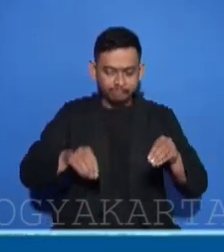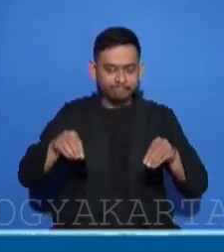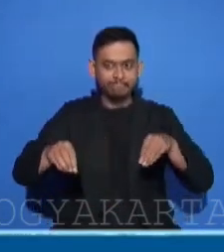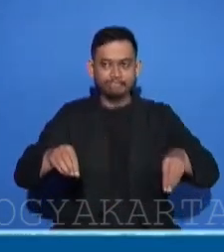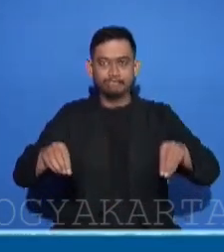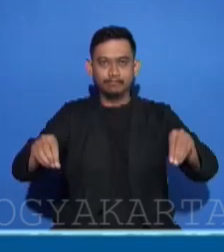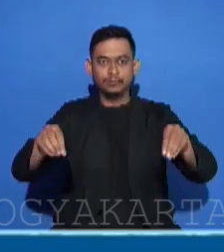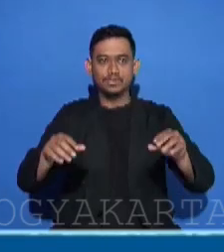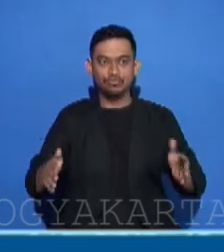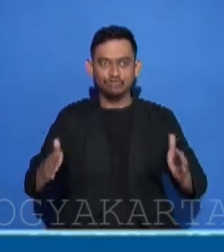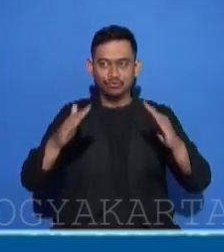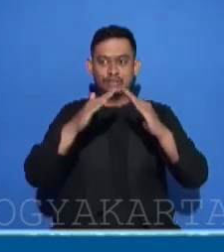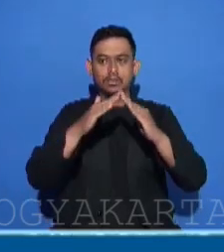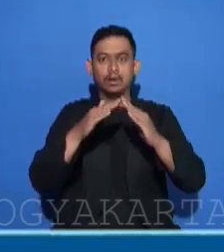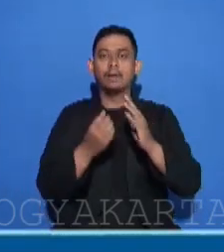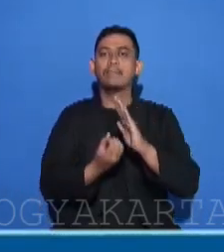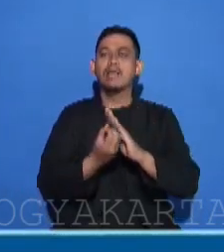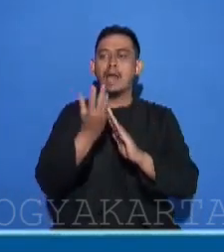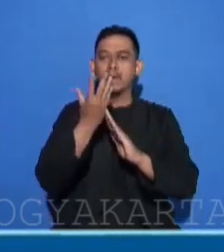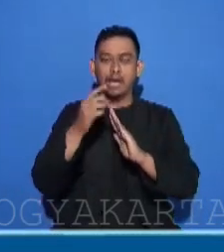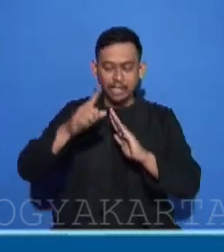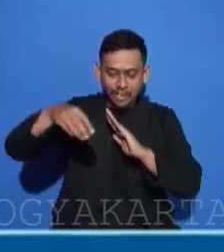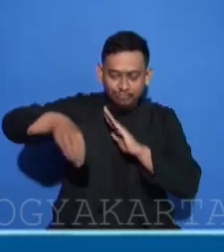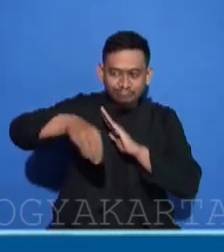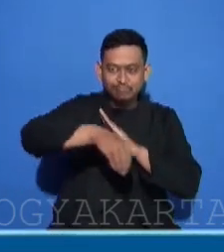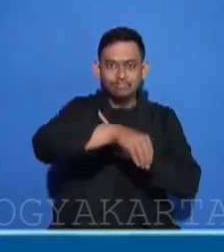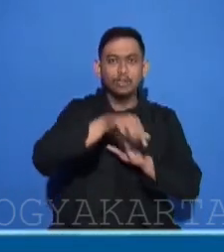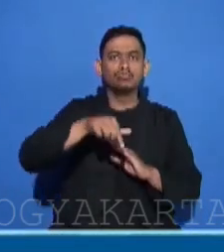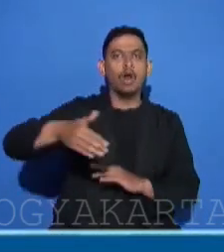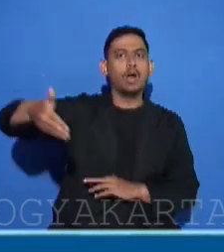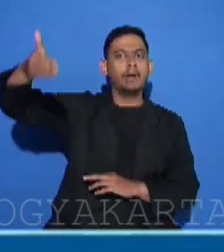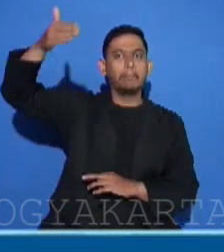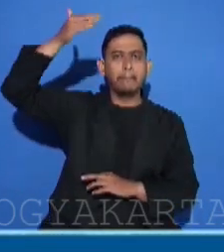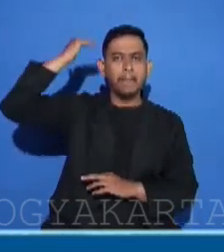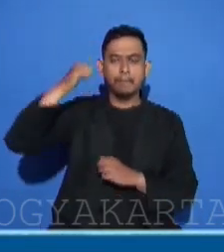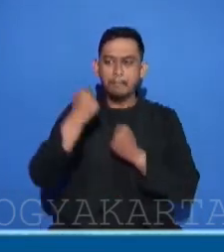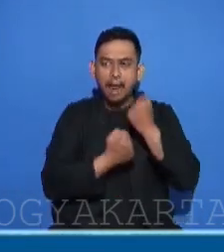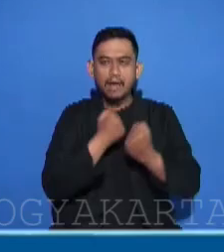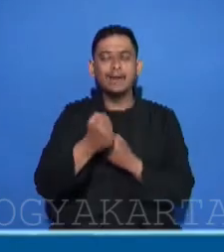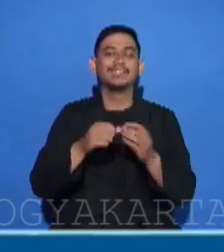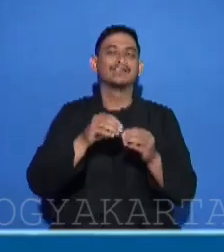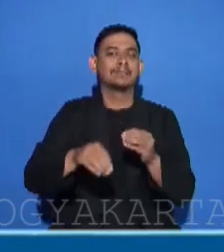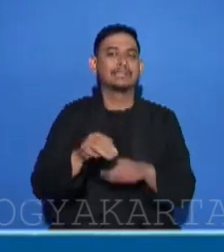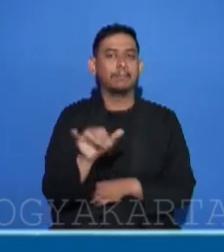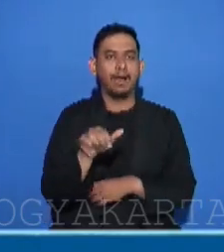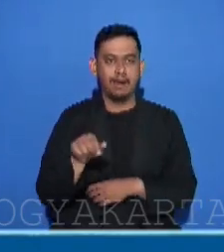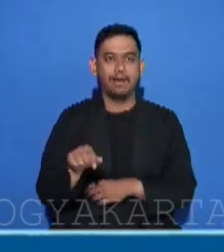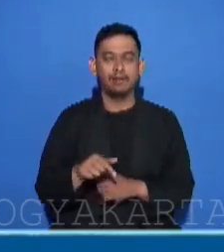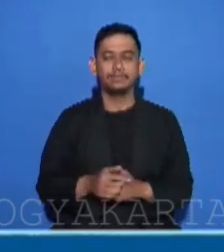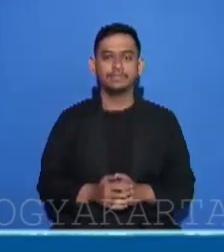Merapi memiliki nipun Kecamatan Kemalang sampun puluhan tahun ukinindakan Uso budidaya tanaman soto salah